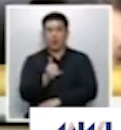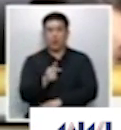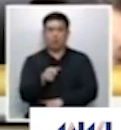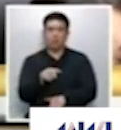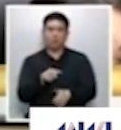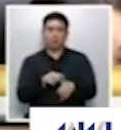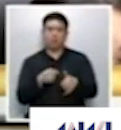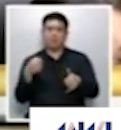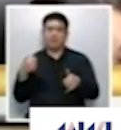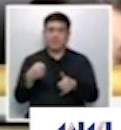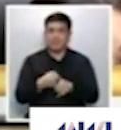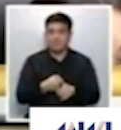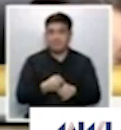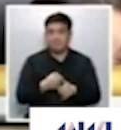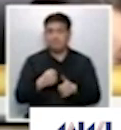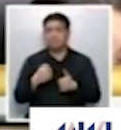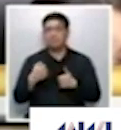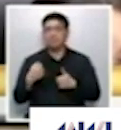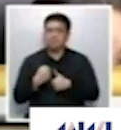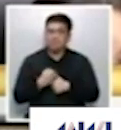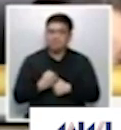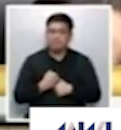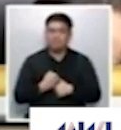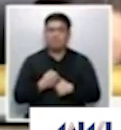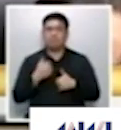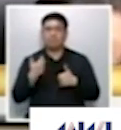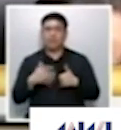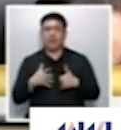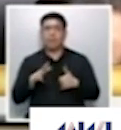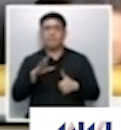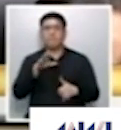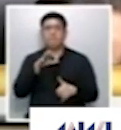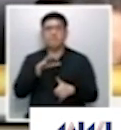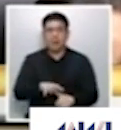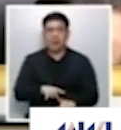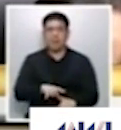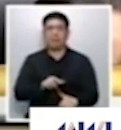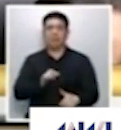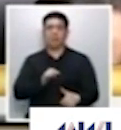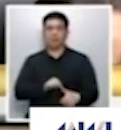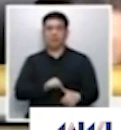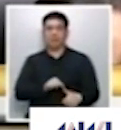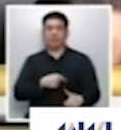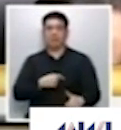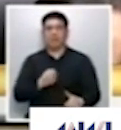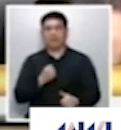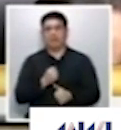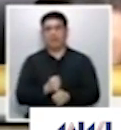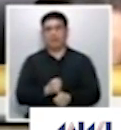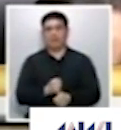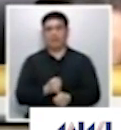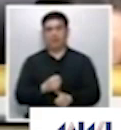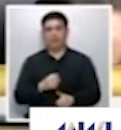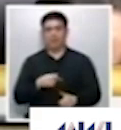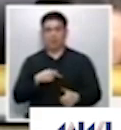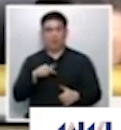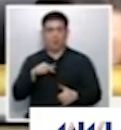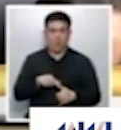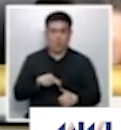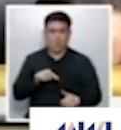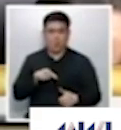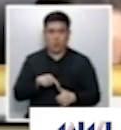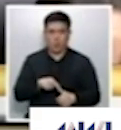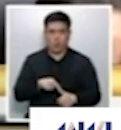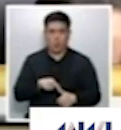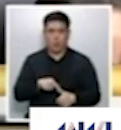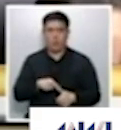ทำร้ายเพื่อที่จะบังคับขู่เข็นเพื่อที่จะให้ผู้ถูกกระทำไม่สาม